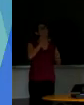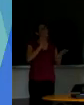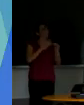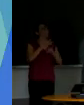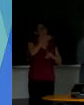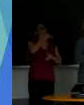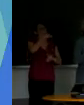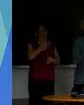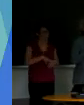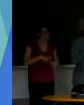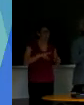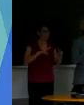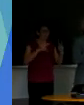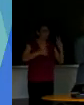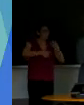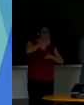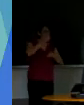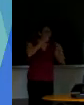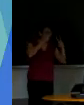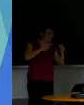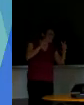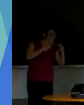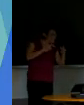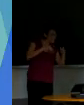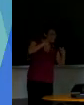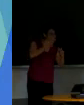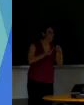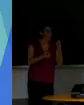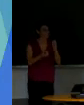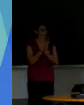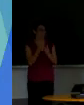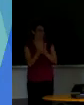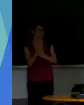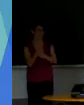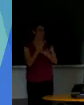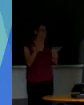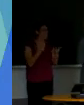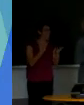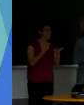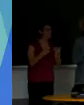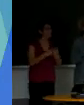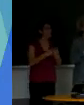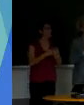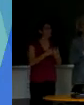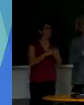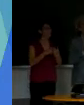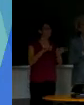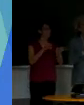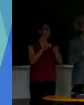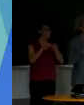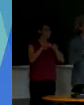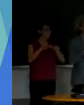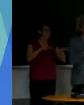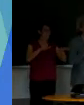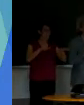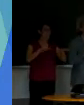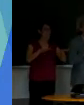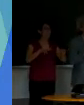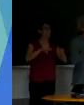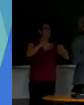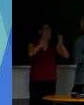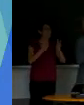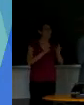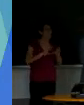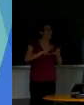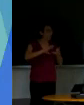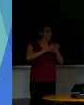analizzare prima e progettare poi quelli che sono i vari sottosistemi che compongono un sistema elettronico complesso,